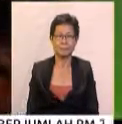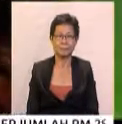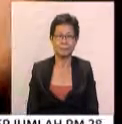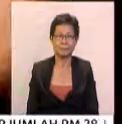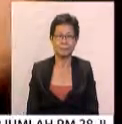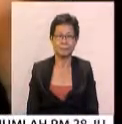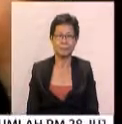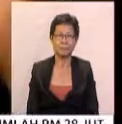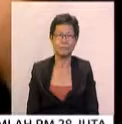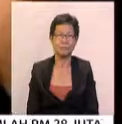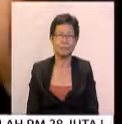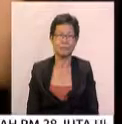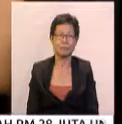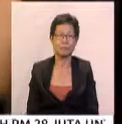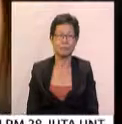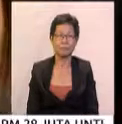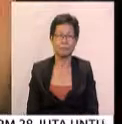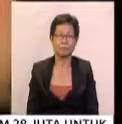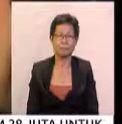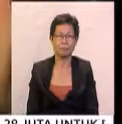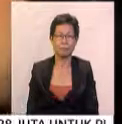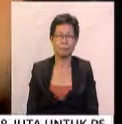Haruskah aku